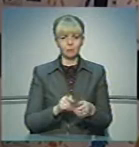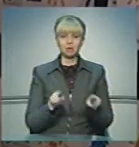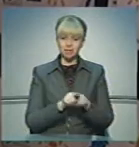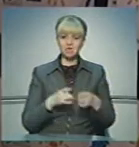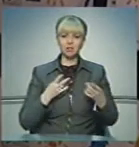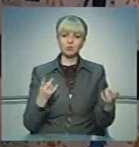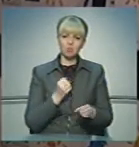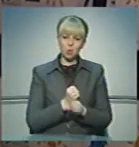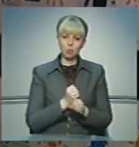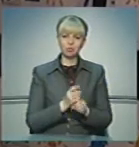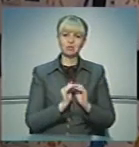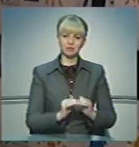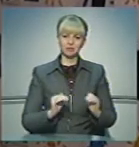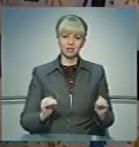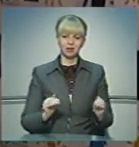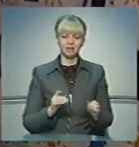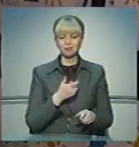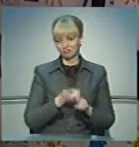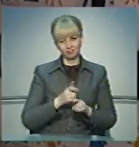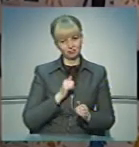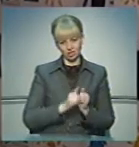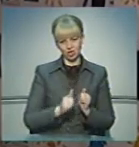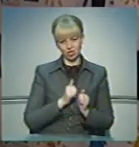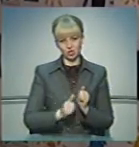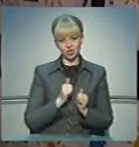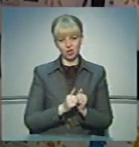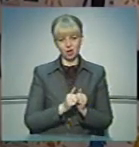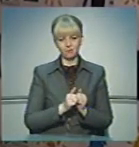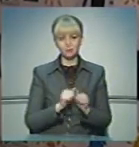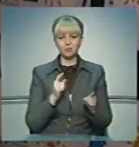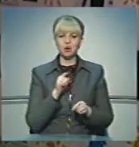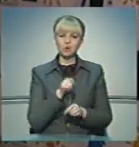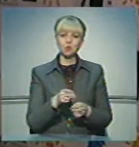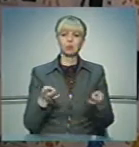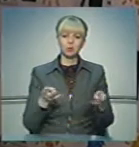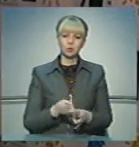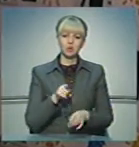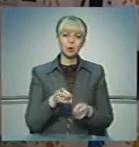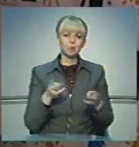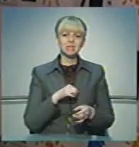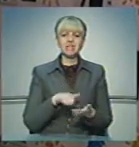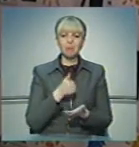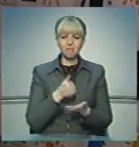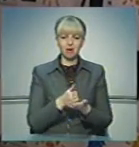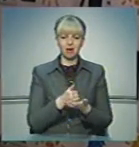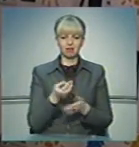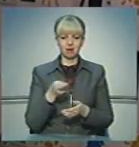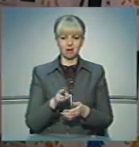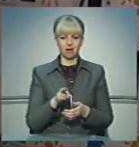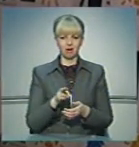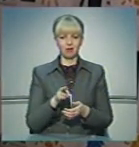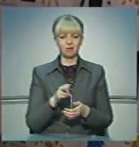свята потрібно робити дітям якомога частіше, тому що воно потрібно. Воно потрібно насамперед для